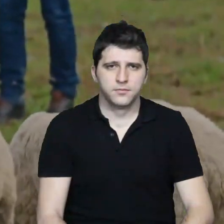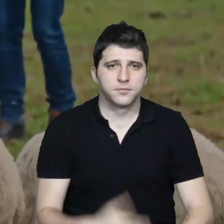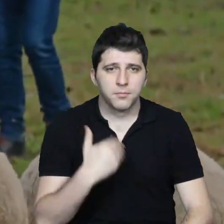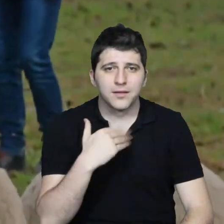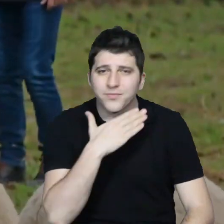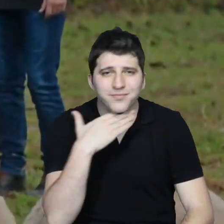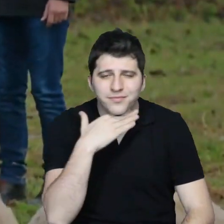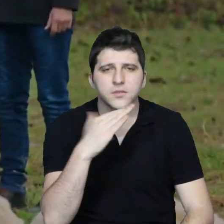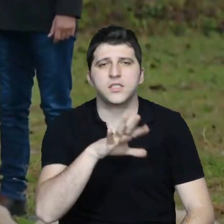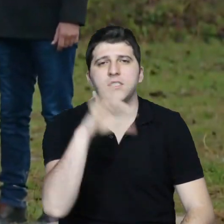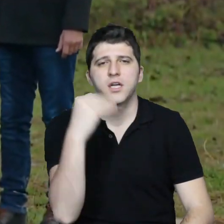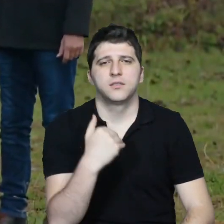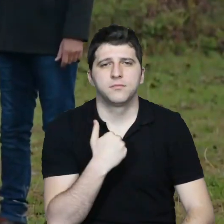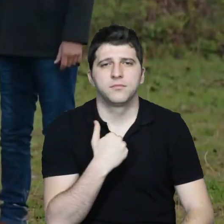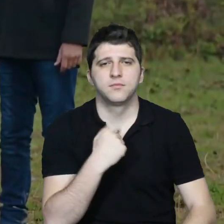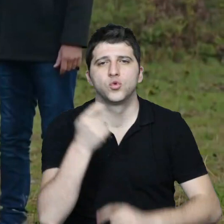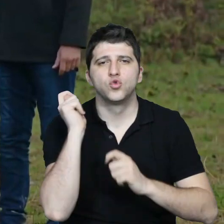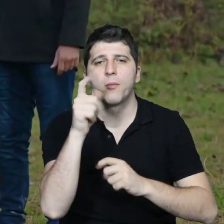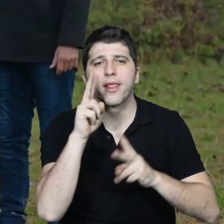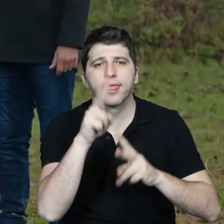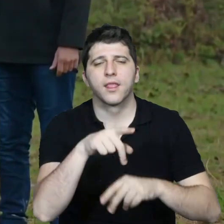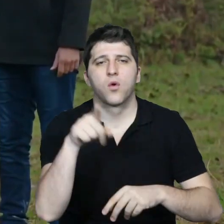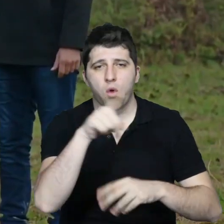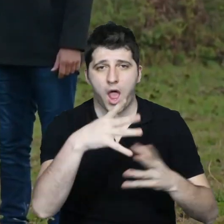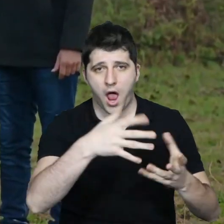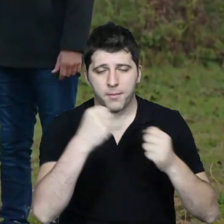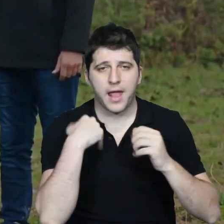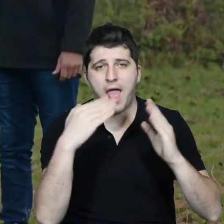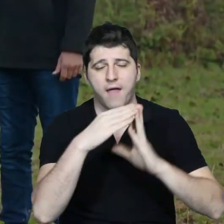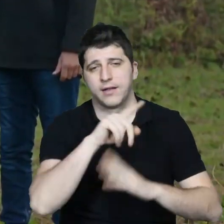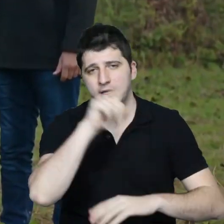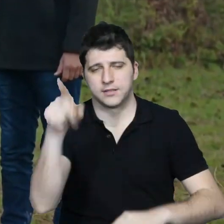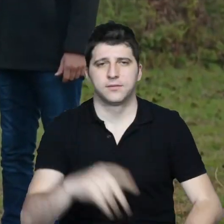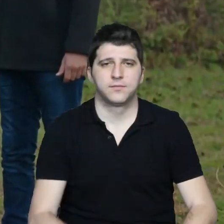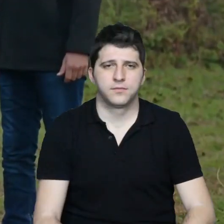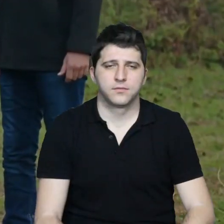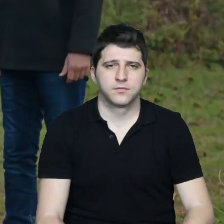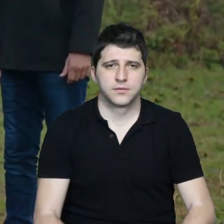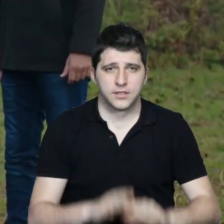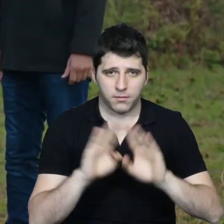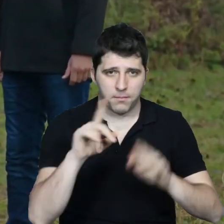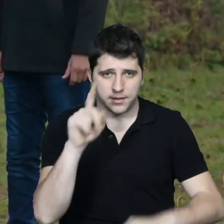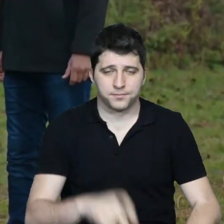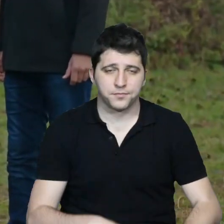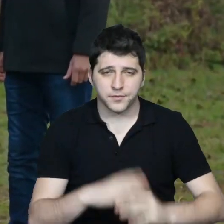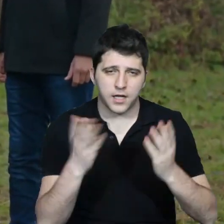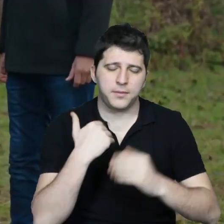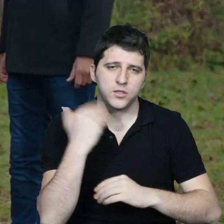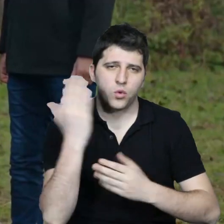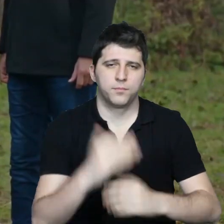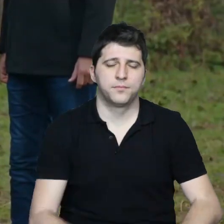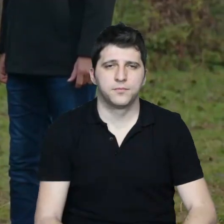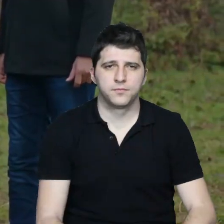koyunumu seçtim. Çoban size gösterir. Onu alıp bizim eve getireceksiniz. Tamam mı? Hadi ben